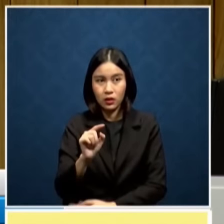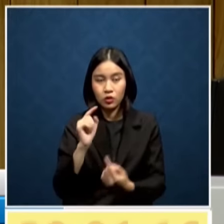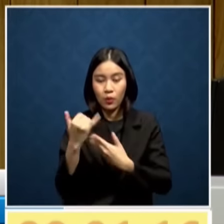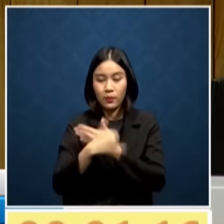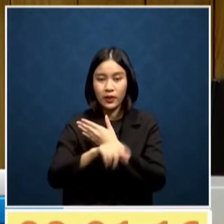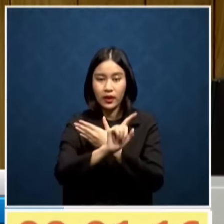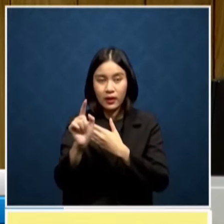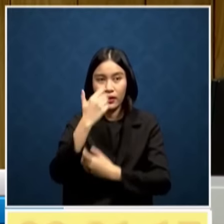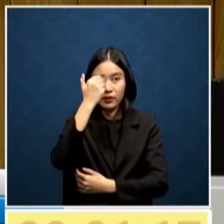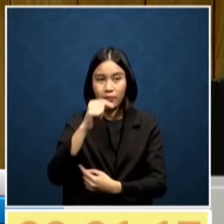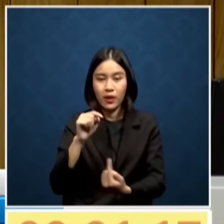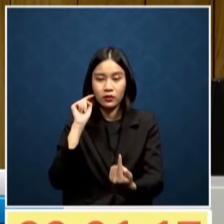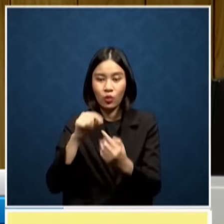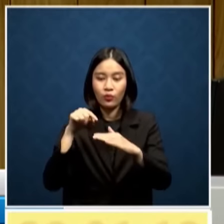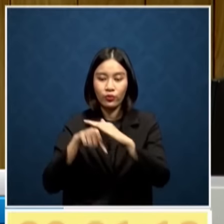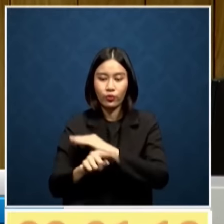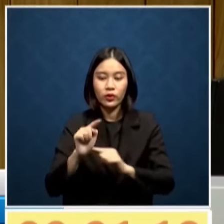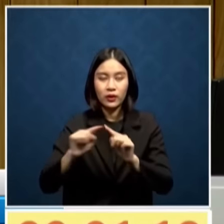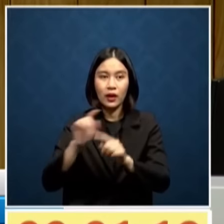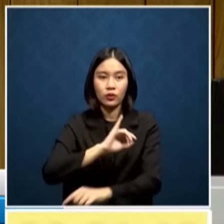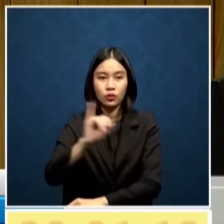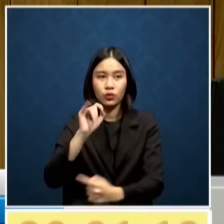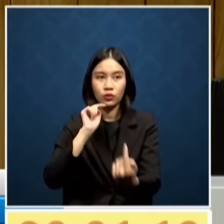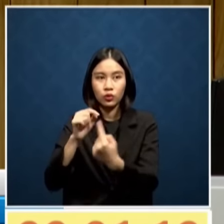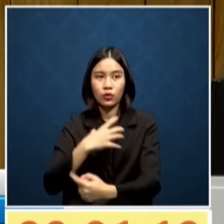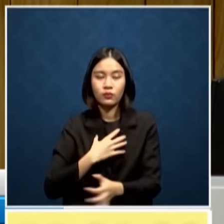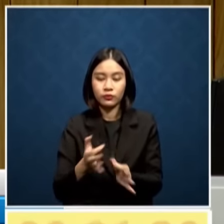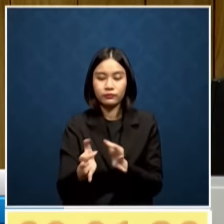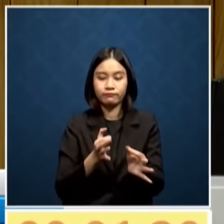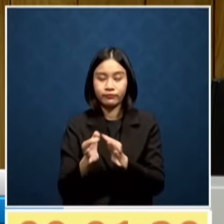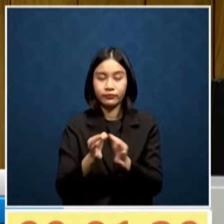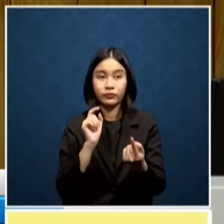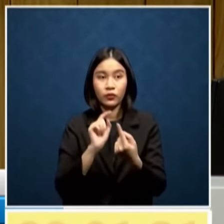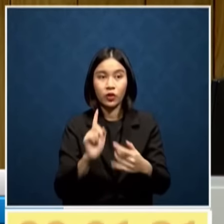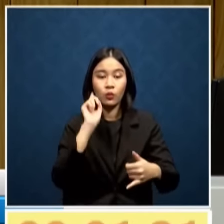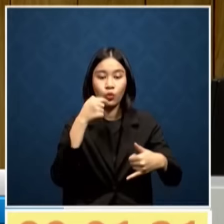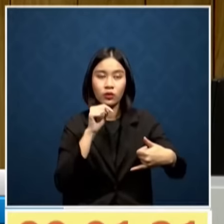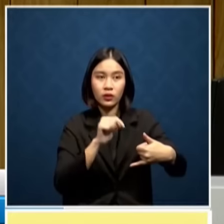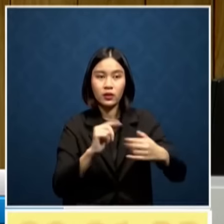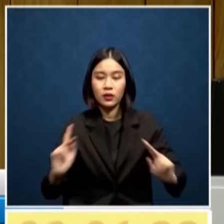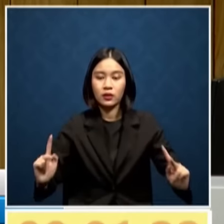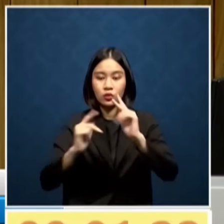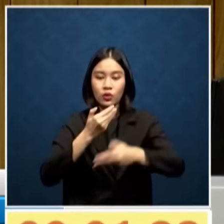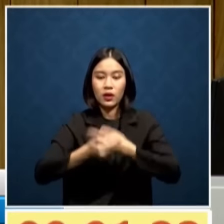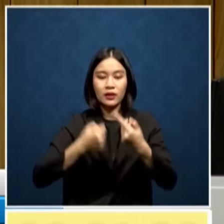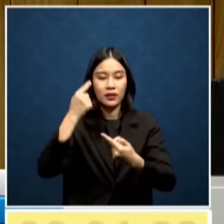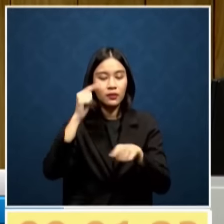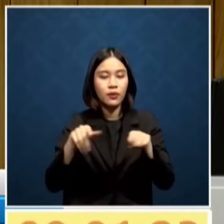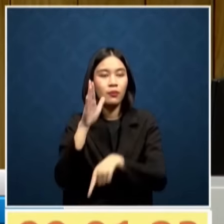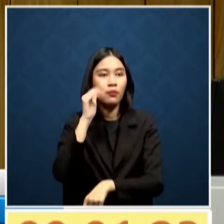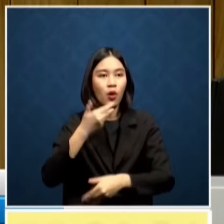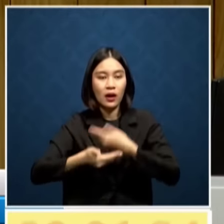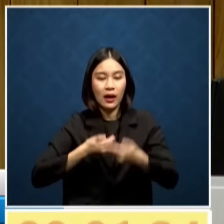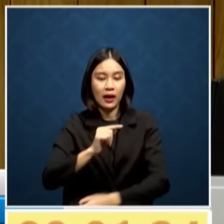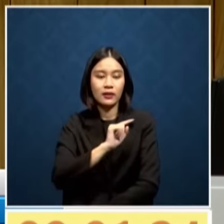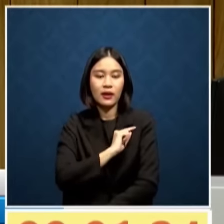ลไหนเพื่อเราจะได้เจาะสินค้าถูกอันนี้คือสิ่งที่อยากจะเรียนอาจารย์นันทนานะครับคือกระทรวงพาณิชย์เราคิดเป็นพ่อค้าแล้วครับตอนนี้เร